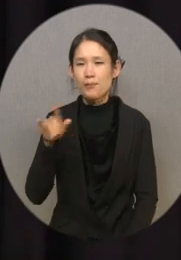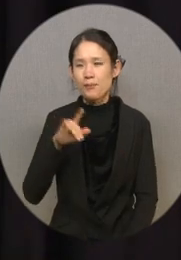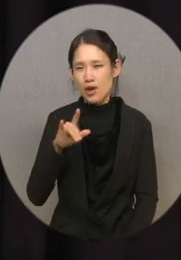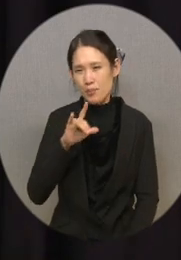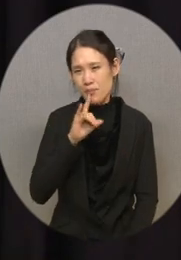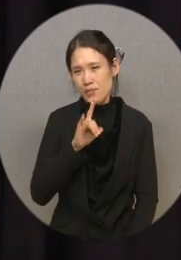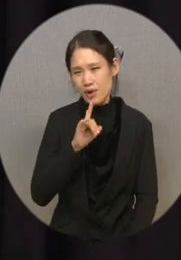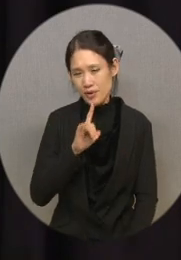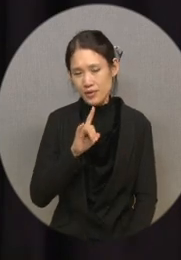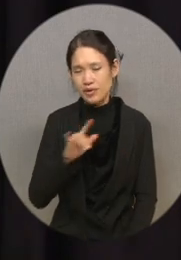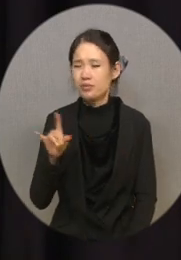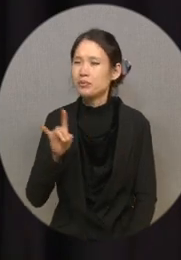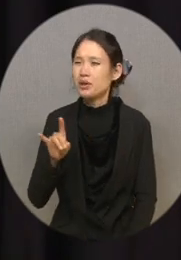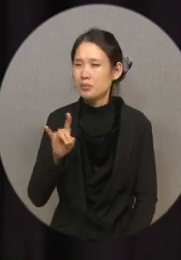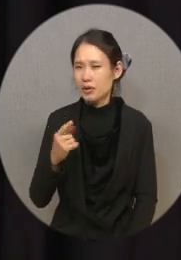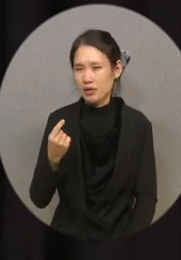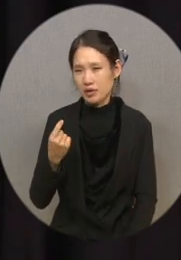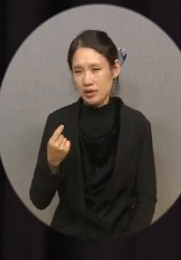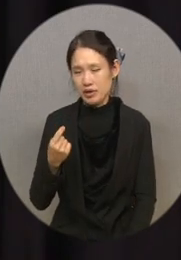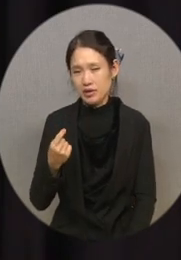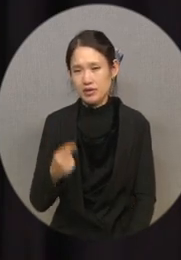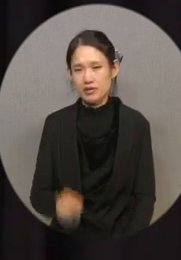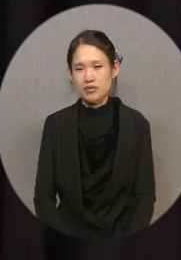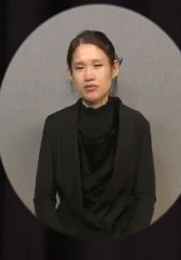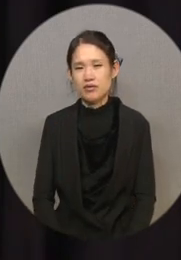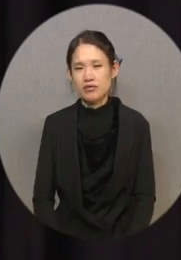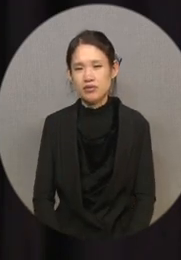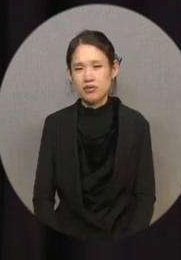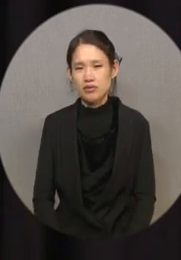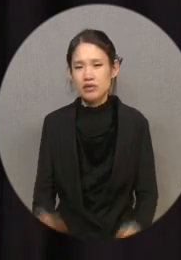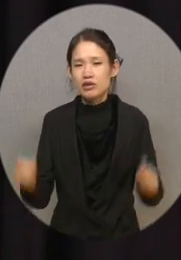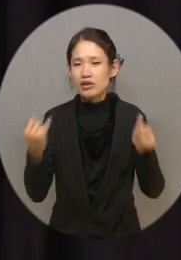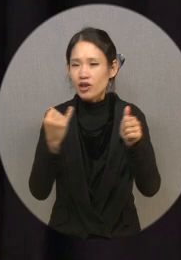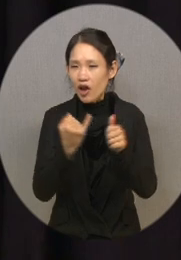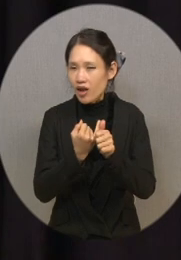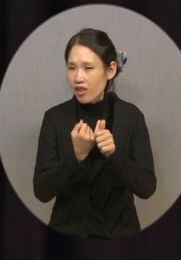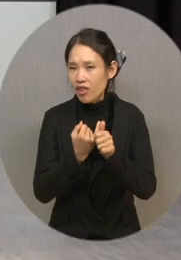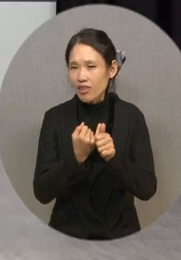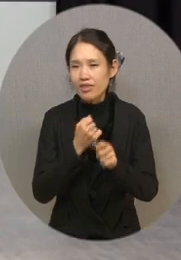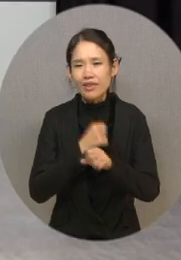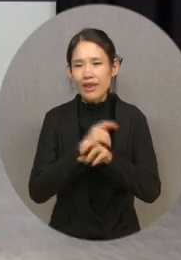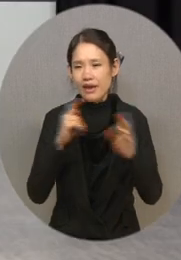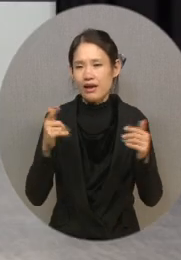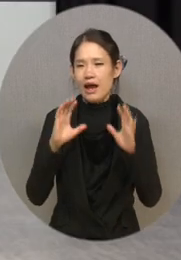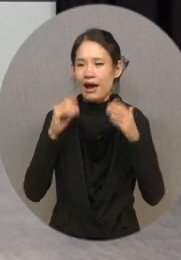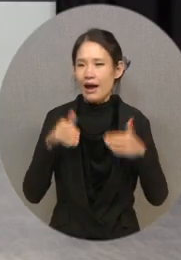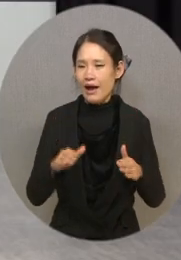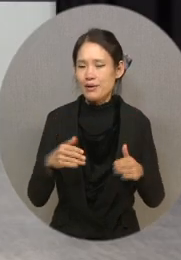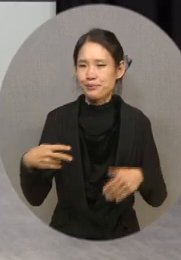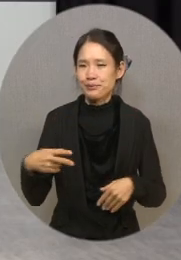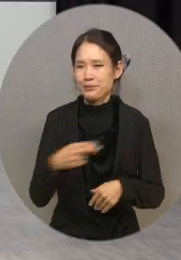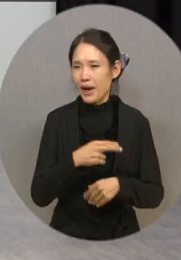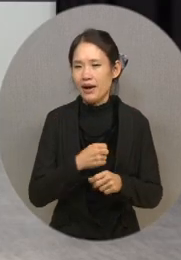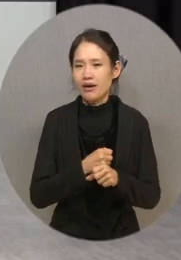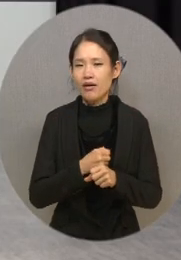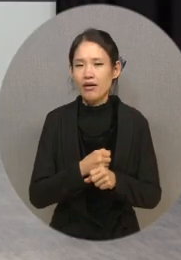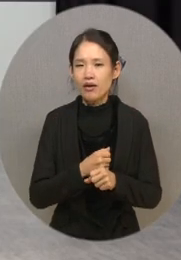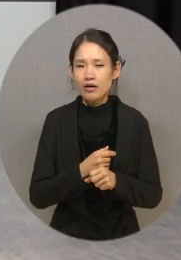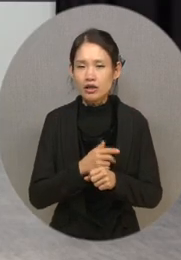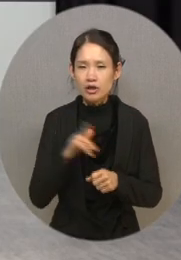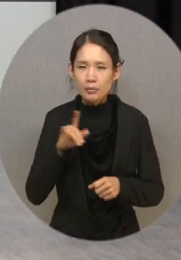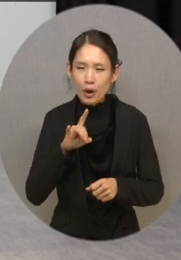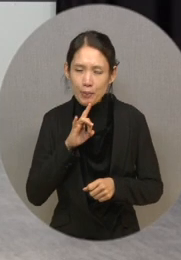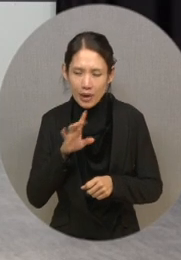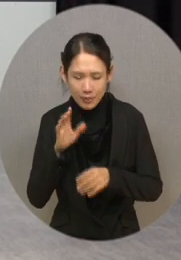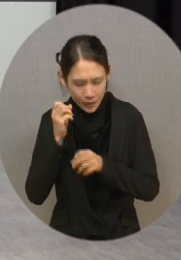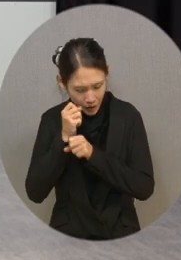있는 변명이라 그럴까요? 결혼하지 않고 아이 낳지 않는 변명에만 매달린